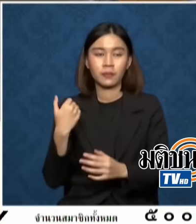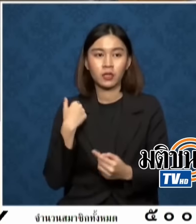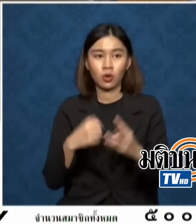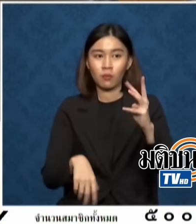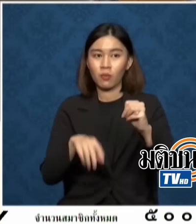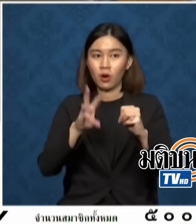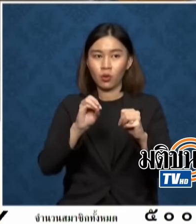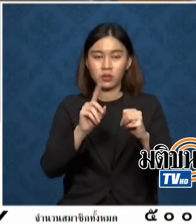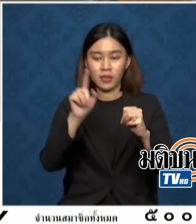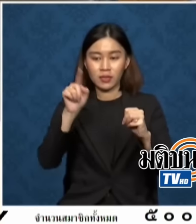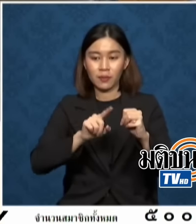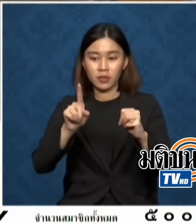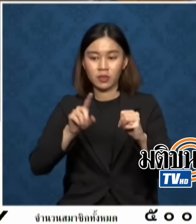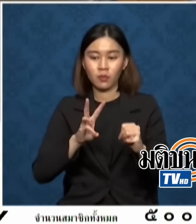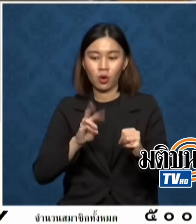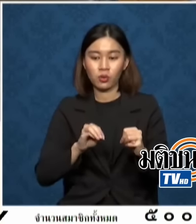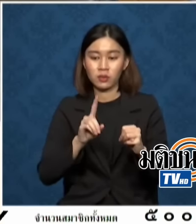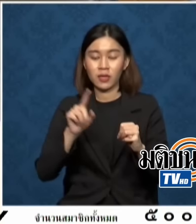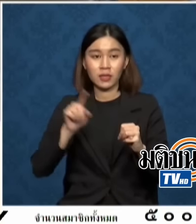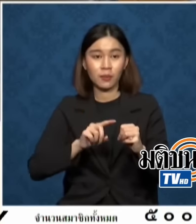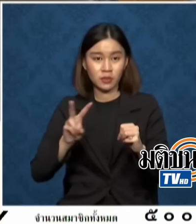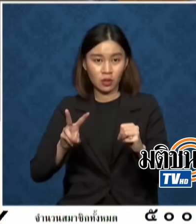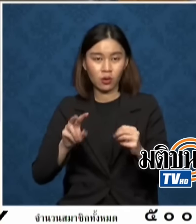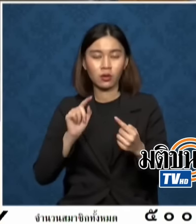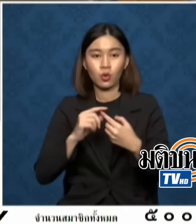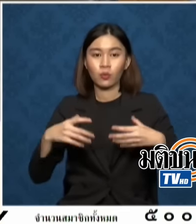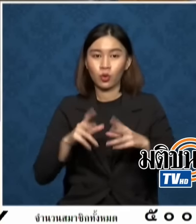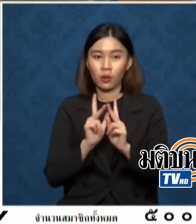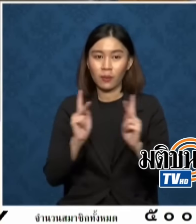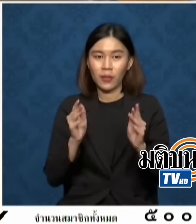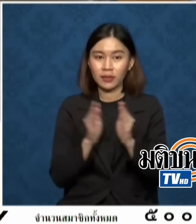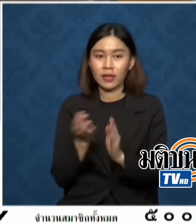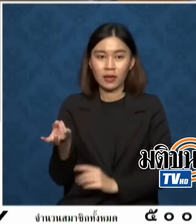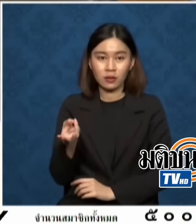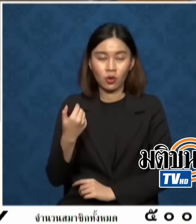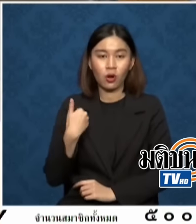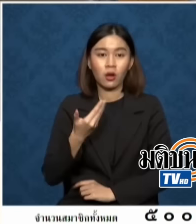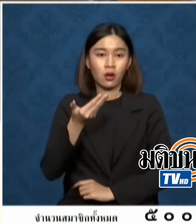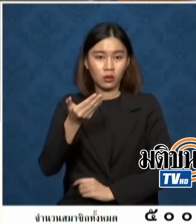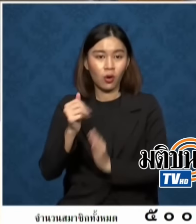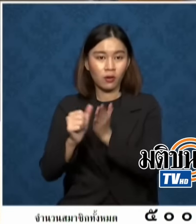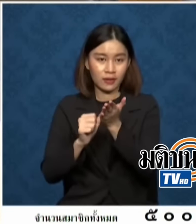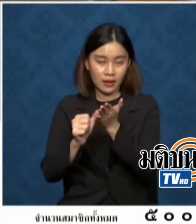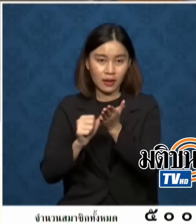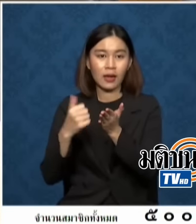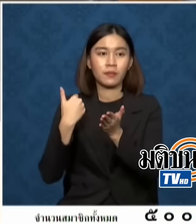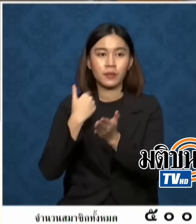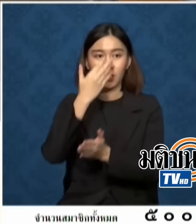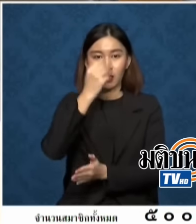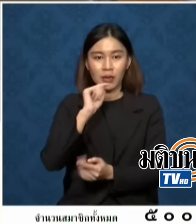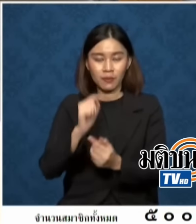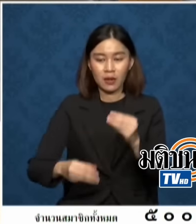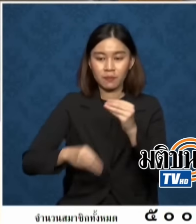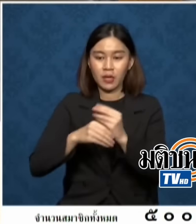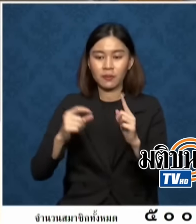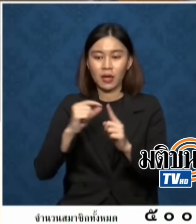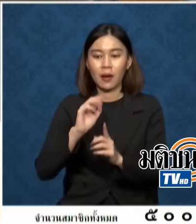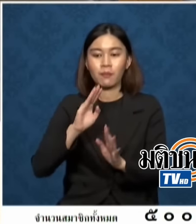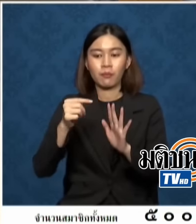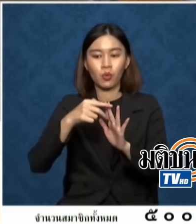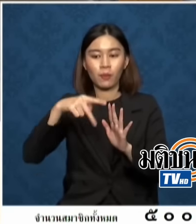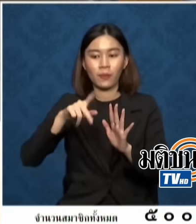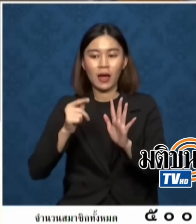า 61/1 และมาตรา 61/2 คณะกรรมการเสียงข้างน้อยได้ขอสงวนความเห็นเพื่อเพิ่มคำว่าบุพการีล